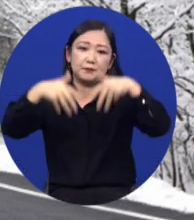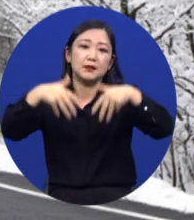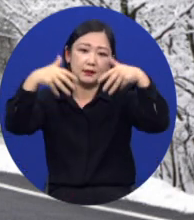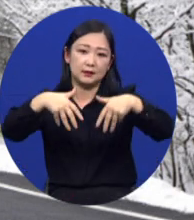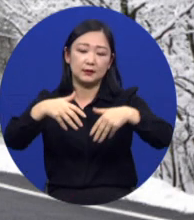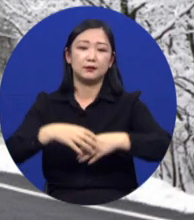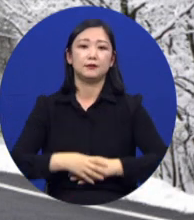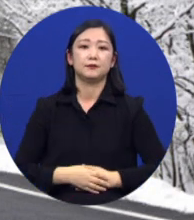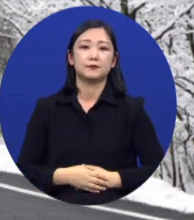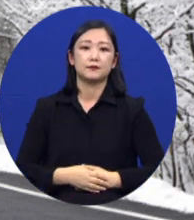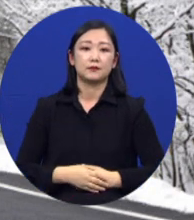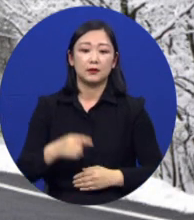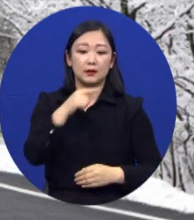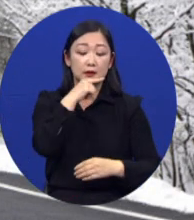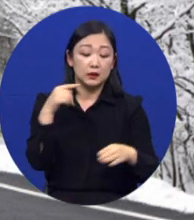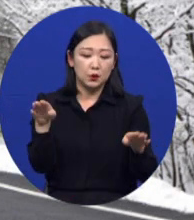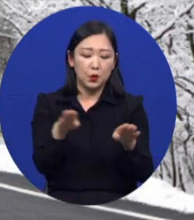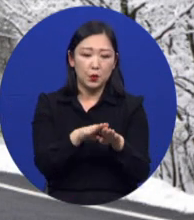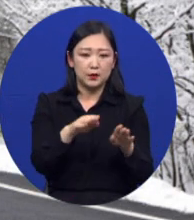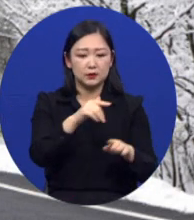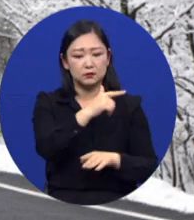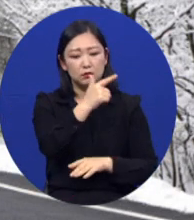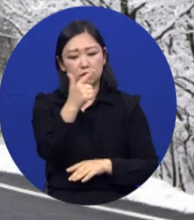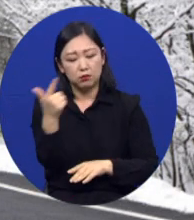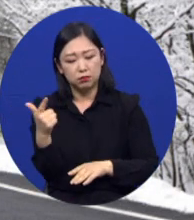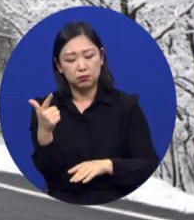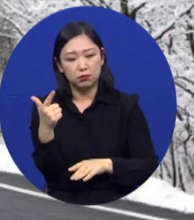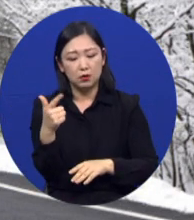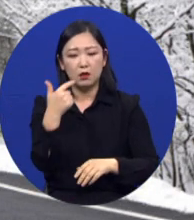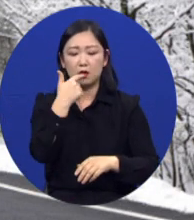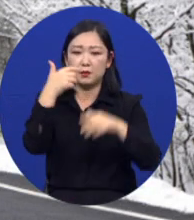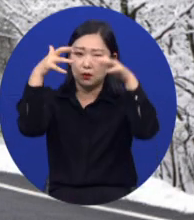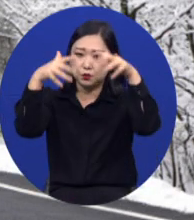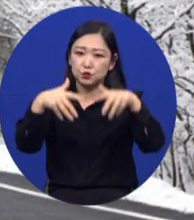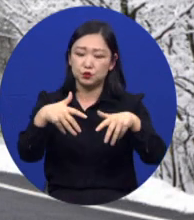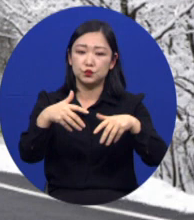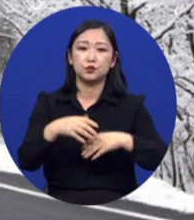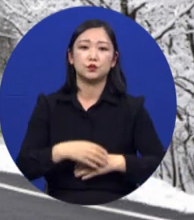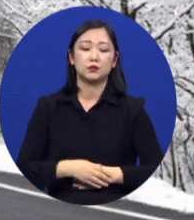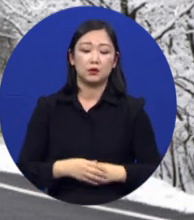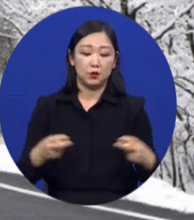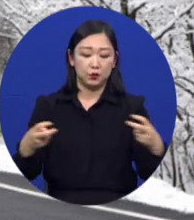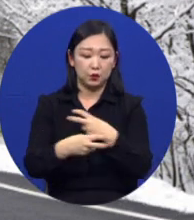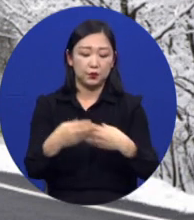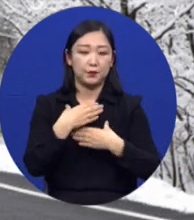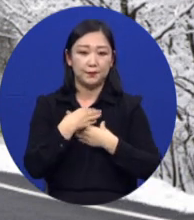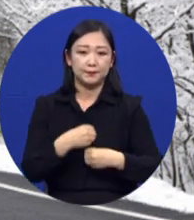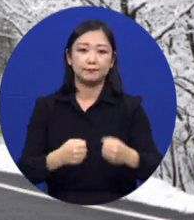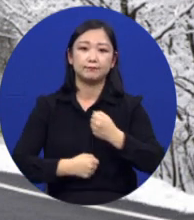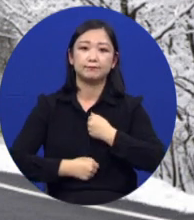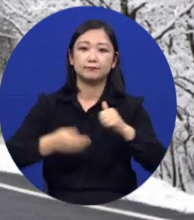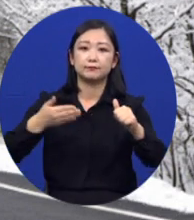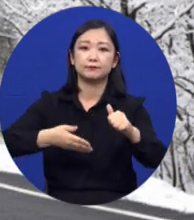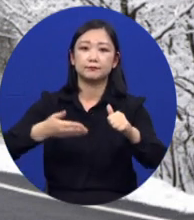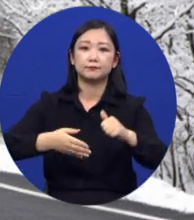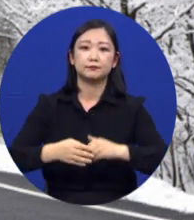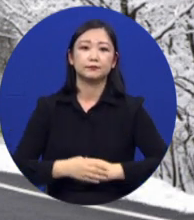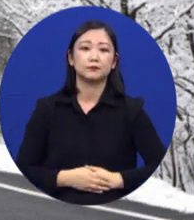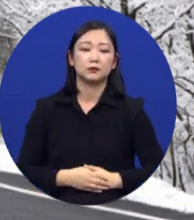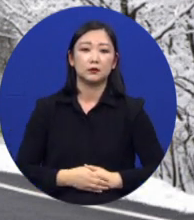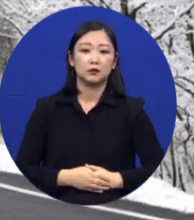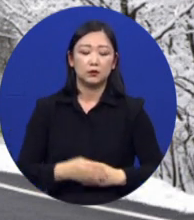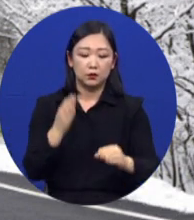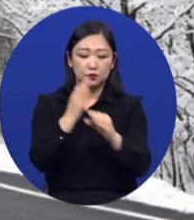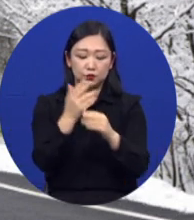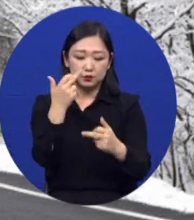내리겠습니다 일요일에도 전혀 까지 대부분 지역에 눈이 오는 곳이 있겠는데요 교통안전에 유의하시기 바랍니다 특히 조